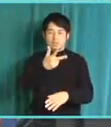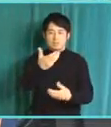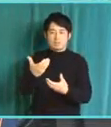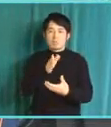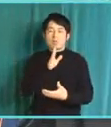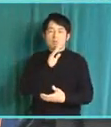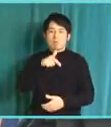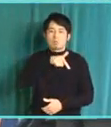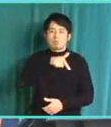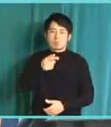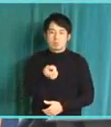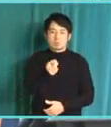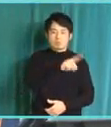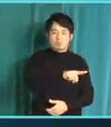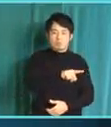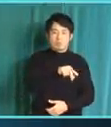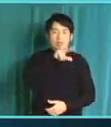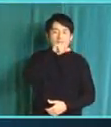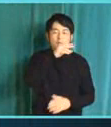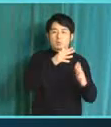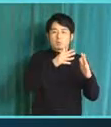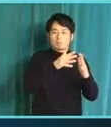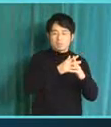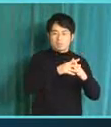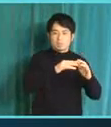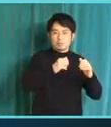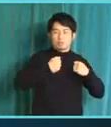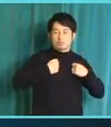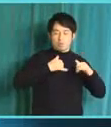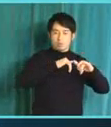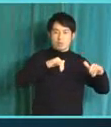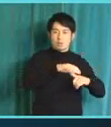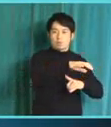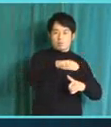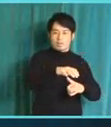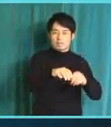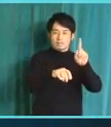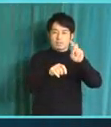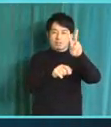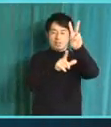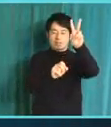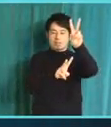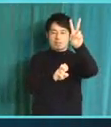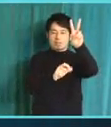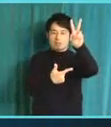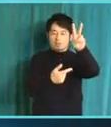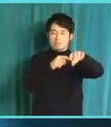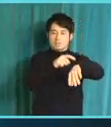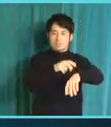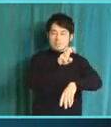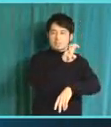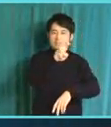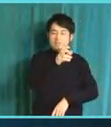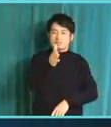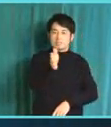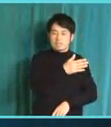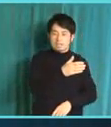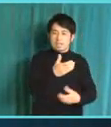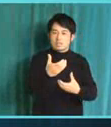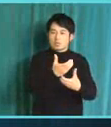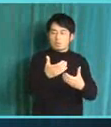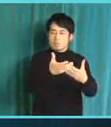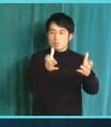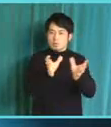の鴨宮運動広場で26日20時から消防署および消防団が集結し実施します